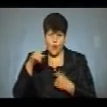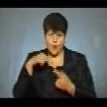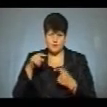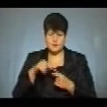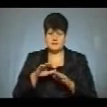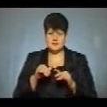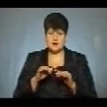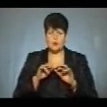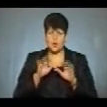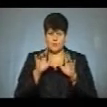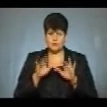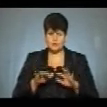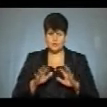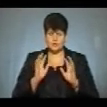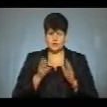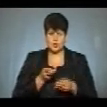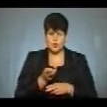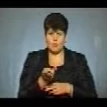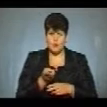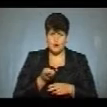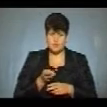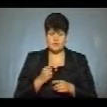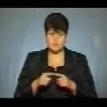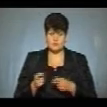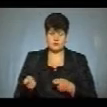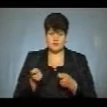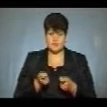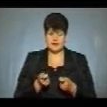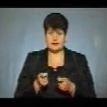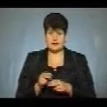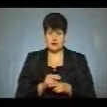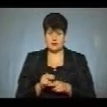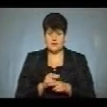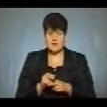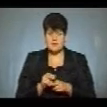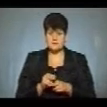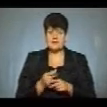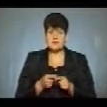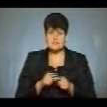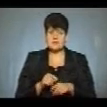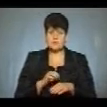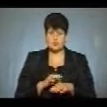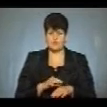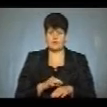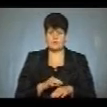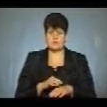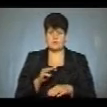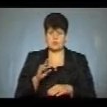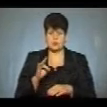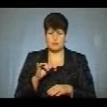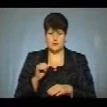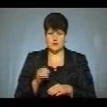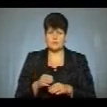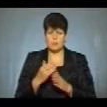томографії, якщо пацієнт швидко поступив до нас на лікування в межах терапевтичного вікна, це проводиться тромболітична терапія. Це